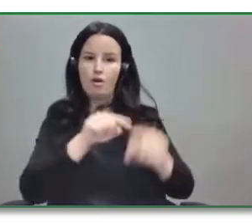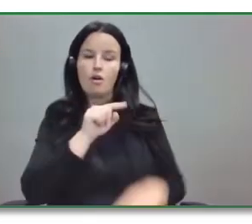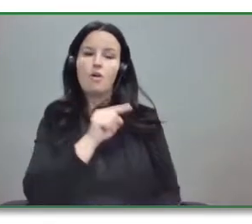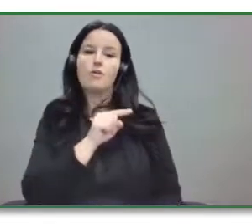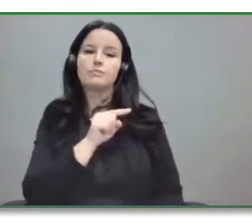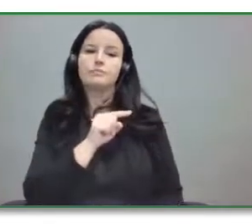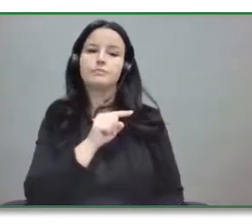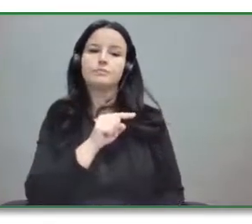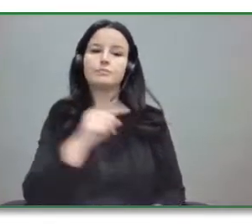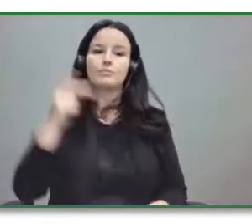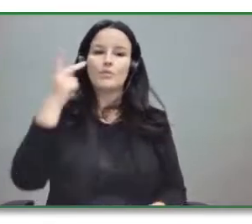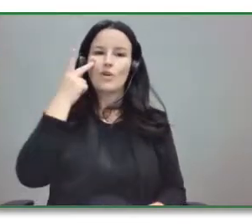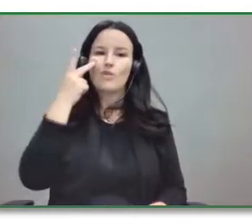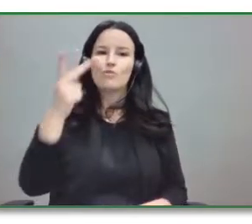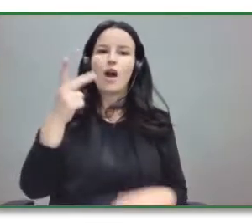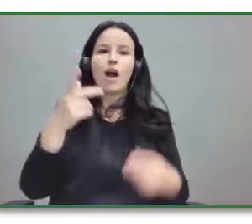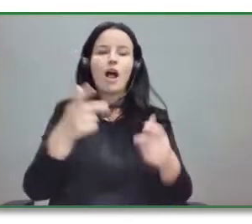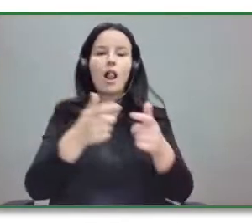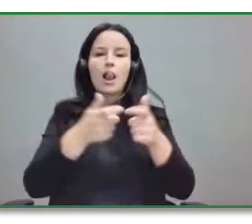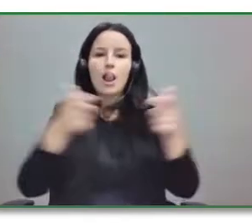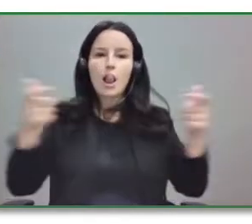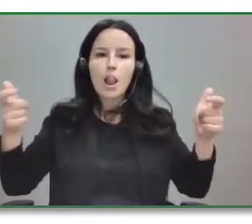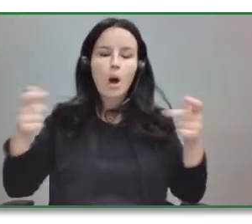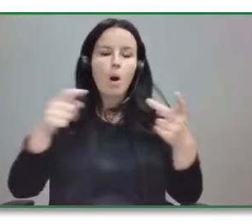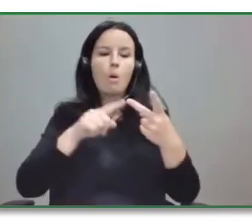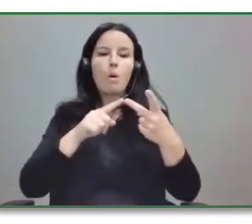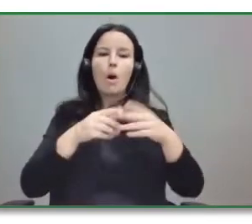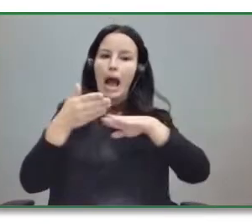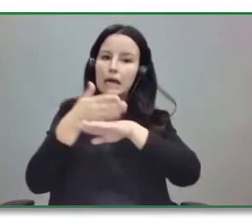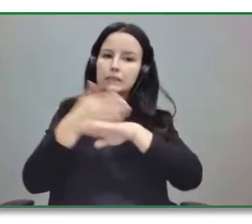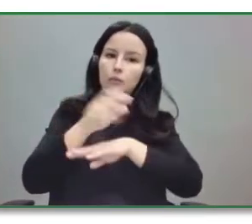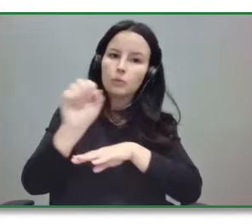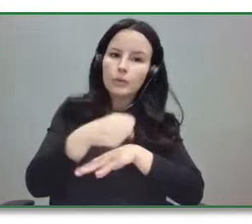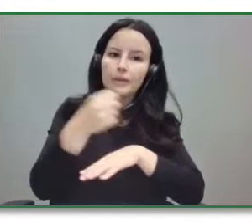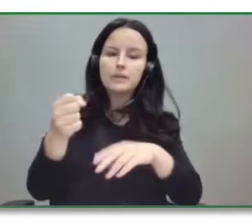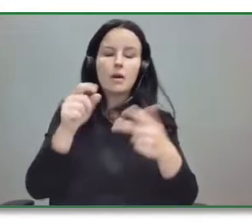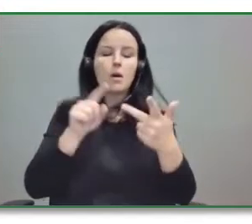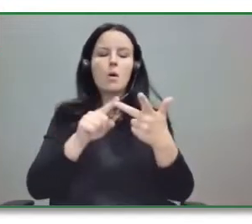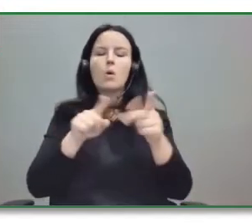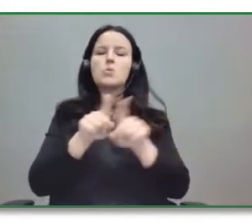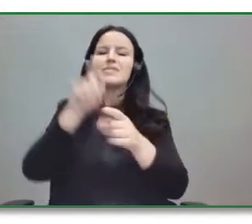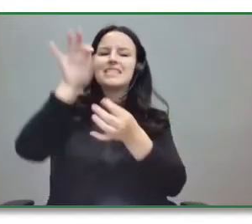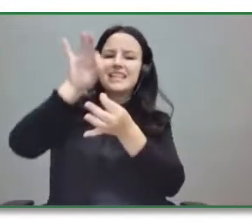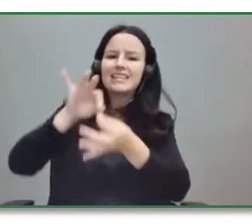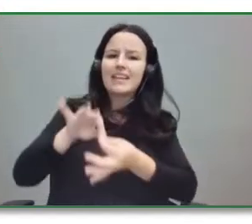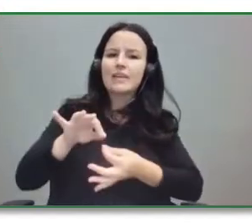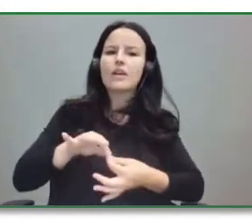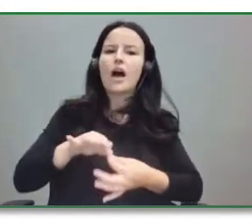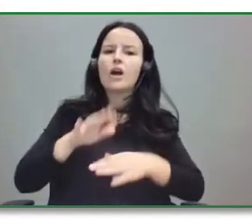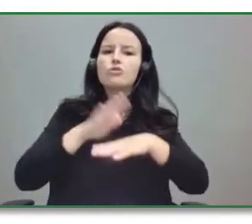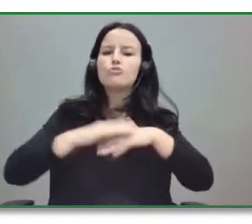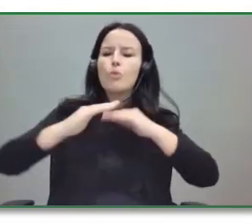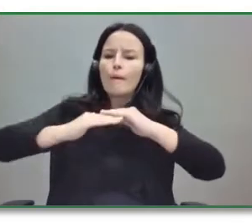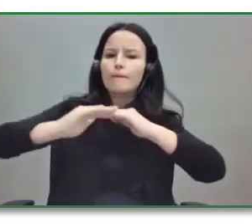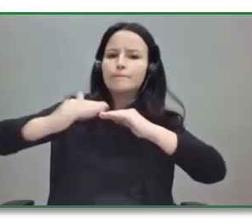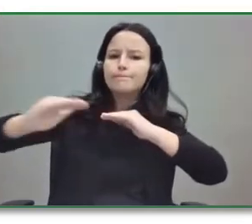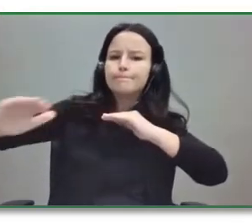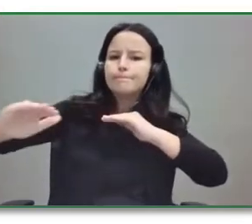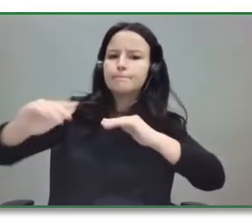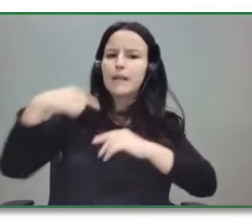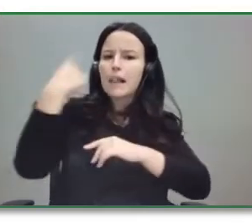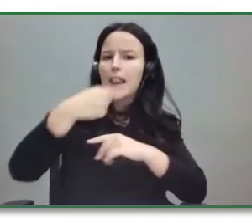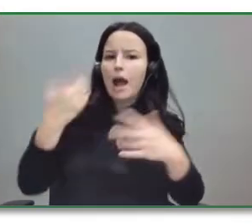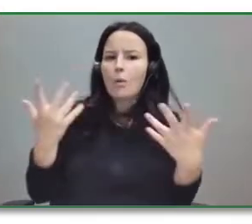la longueur, l'accessibilité et les détails quant au type de surface. Prochaine